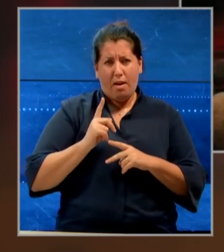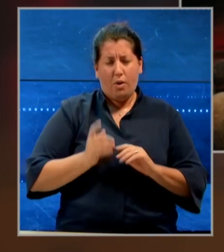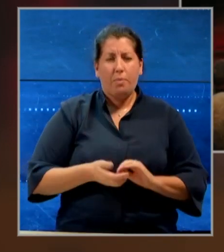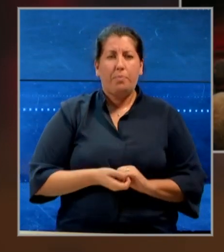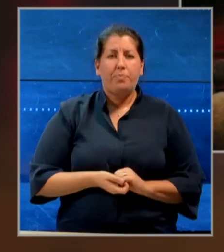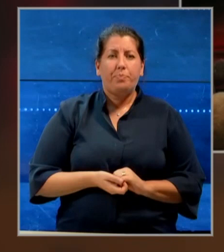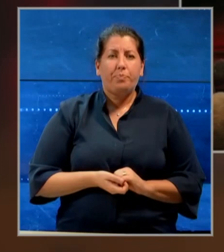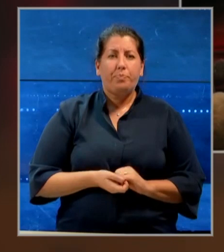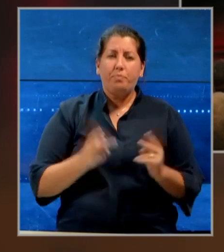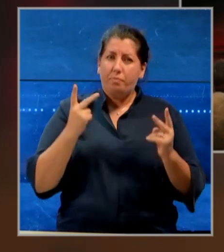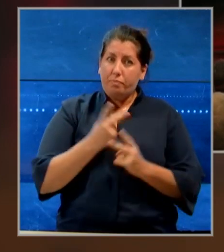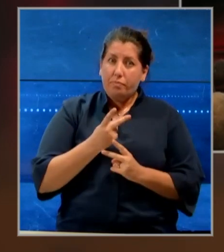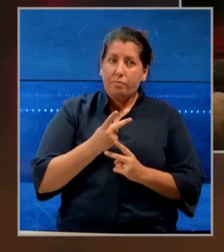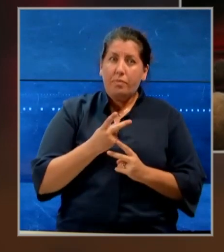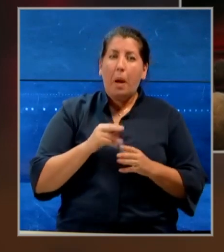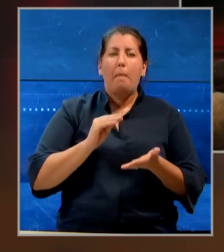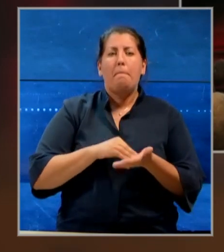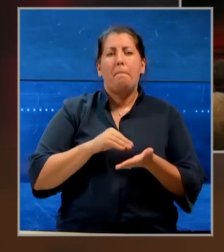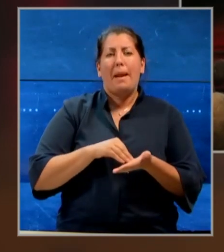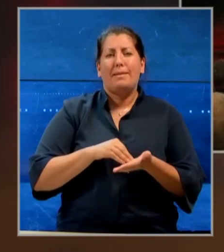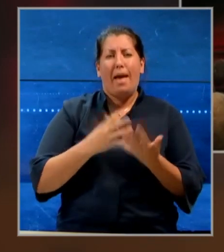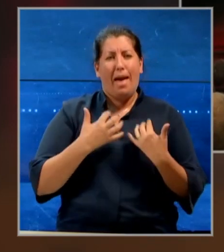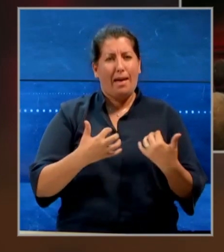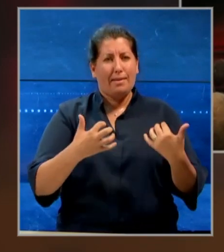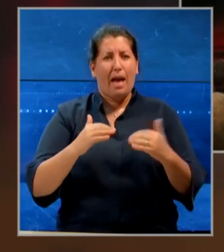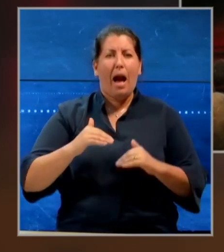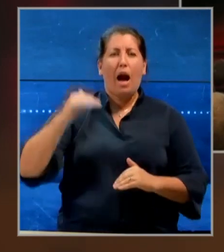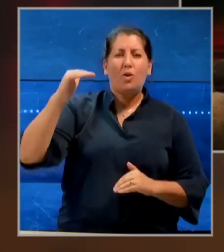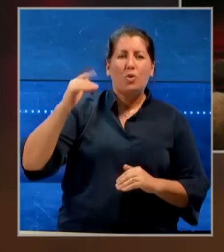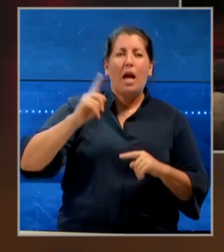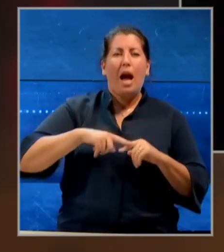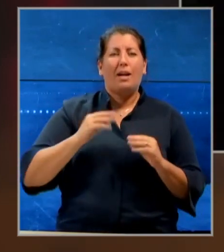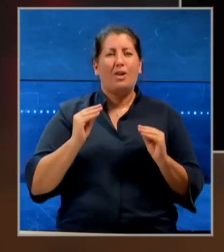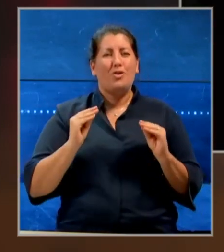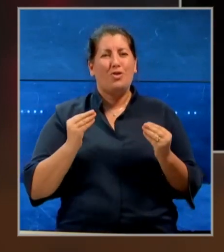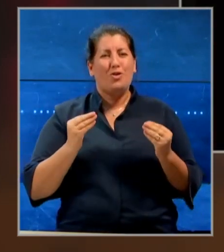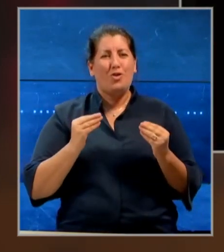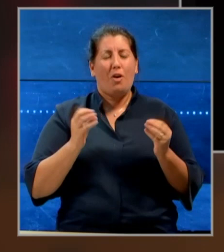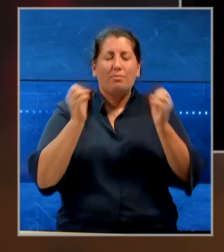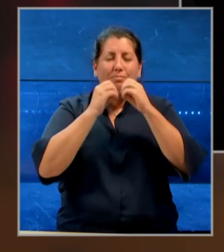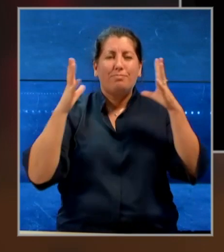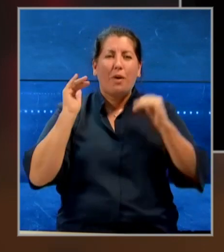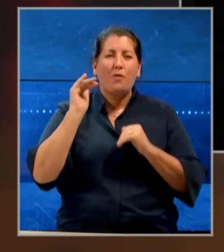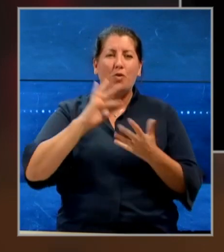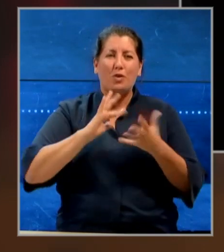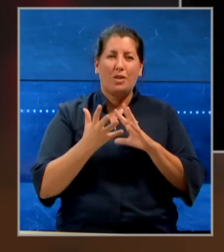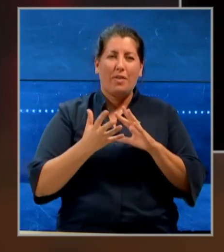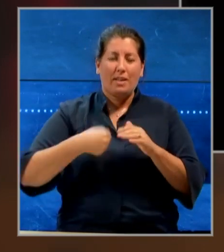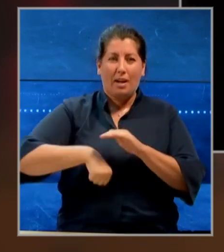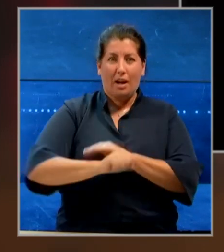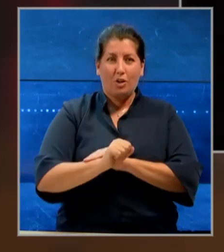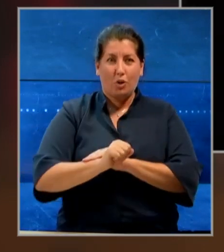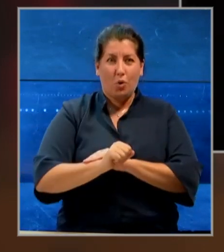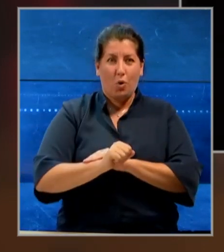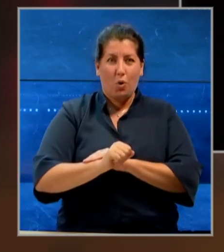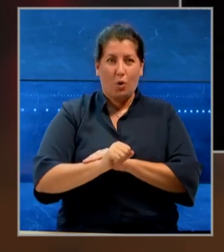di adulti, ma c'è molti giovani che aspirano, ovviamente sognano di diventare calciatori. il rapporto con i giovani, perché si parla tanto in Italia,